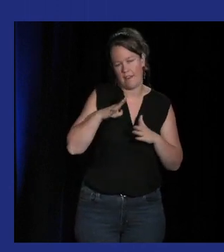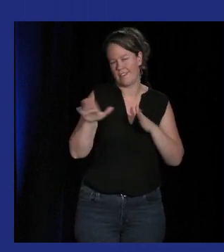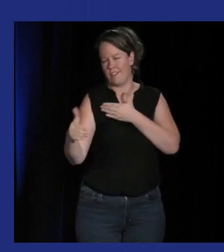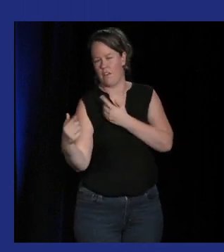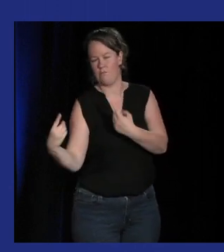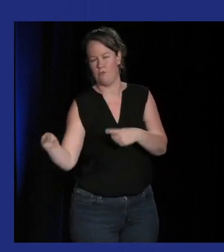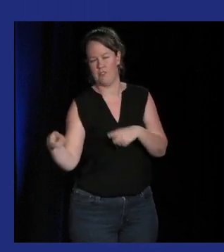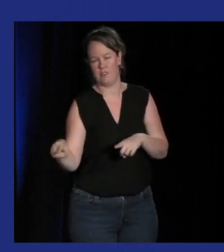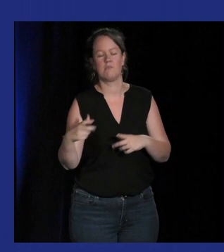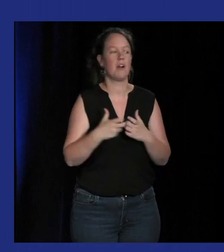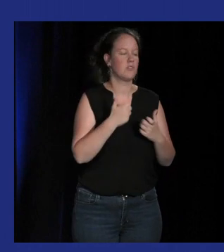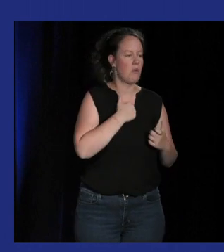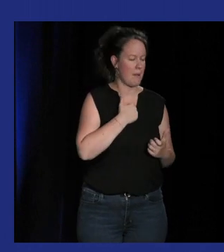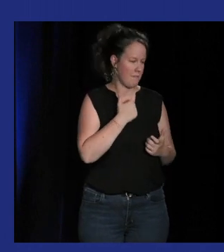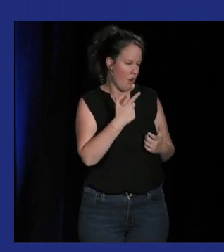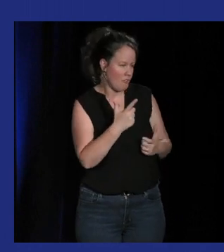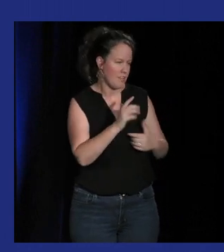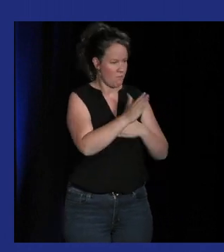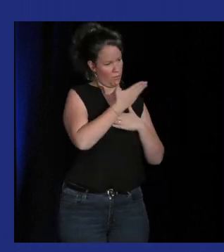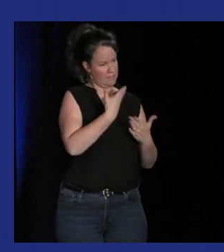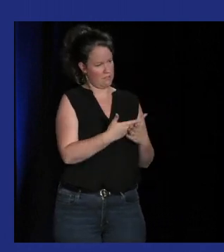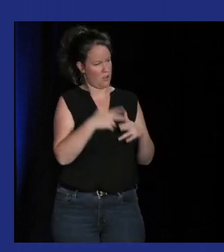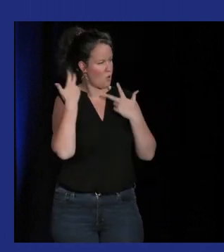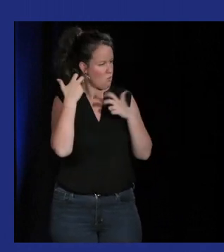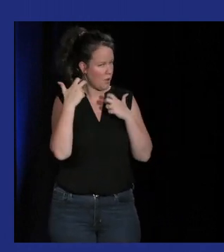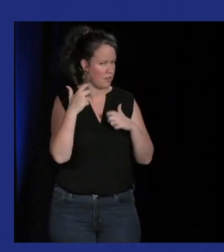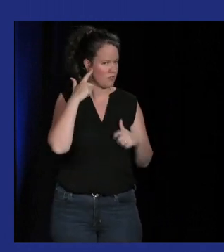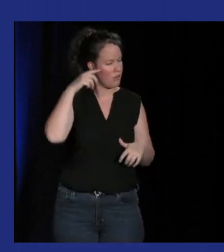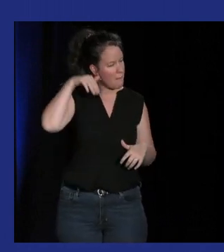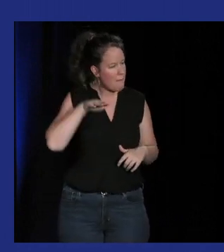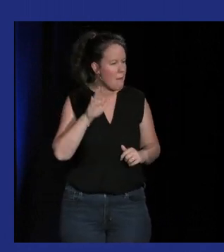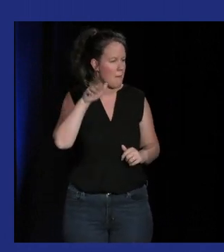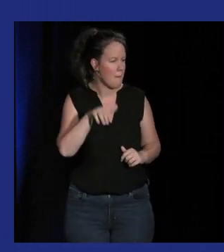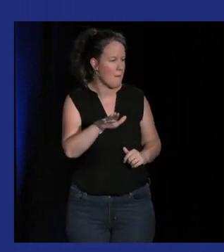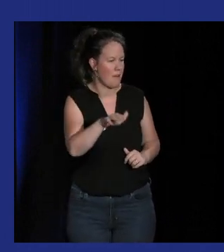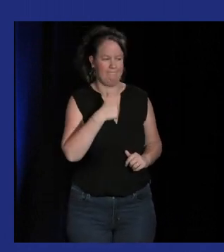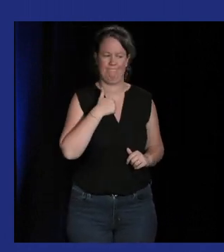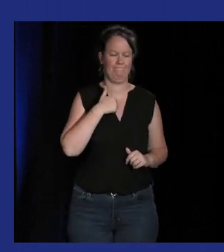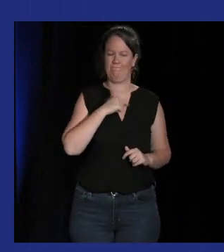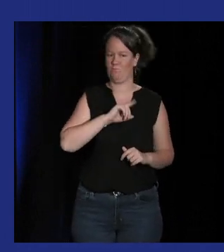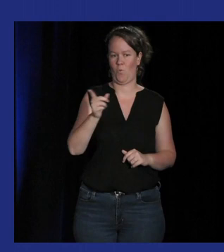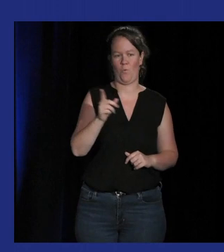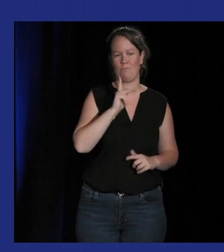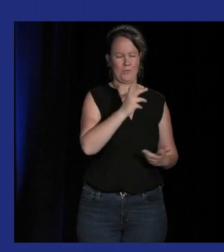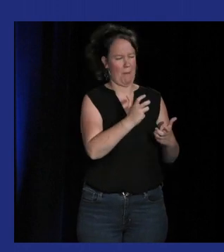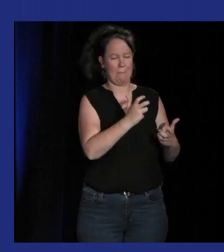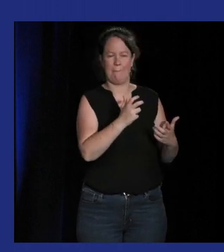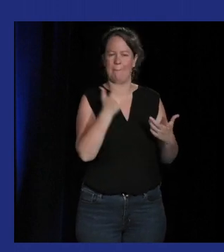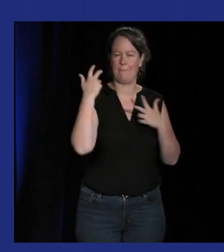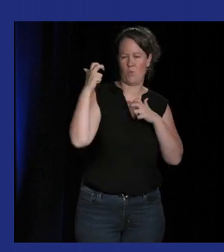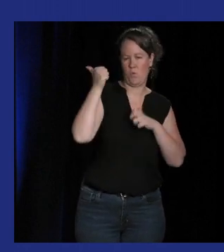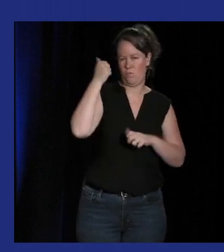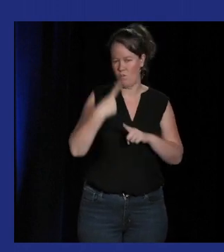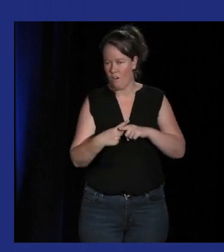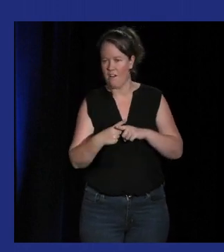vais pas faire une mélodie parce que ça va pas coller ou alors on essayait si on veut vraiment une mélodie on peut essayer de coller avec